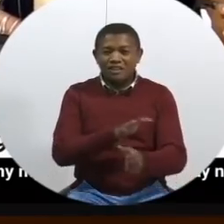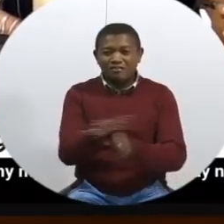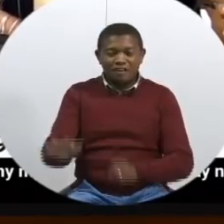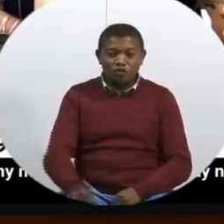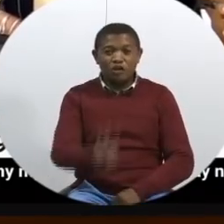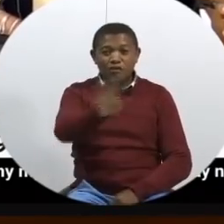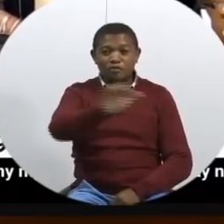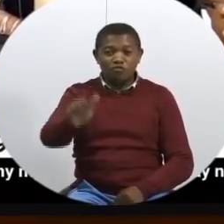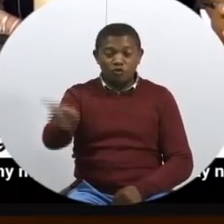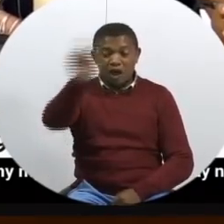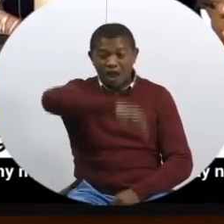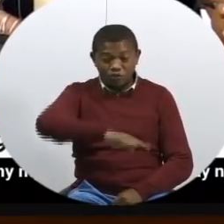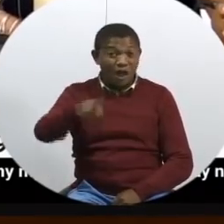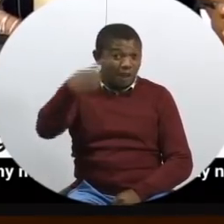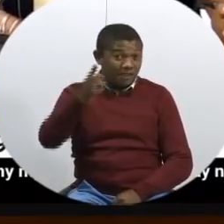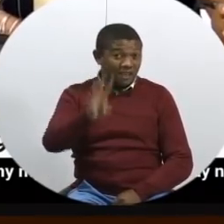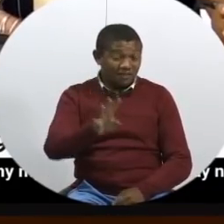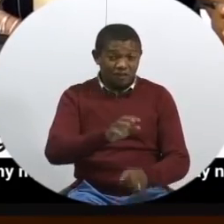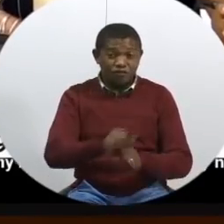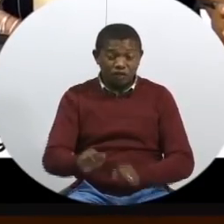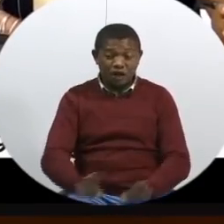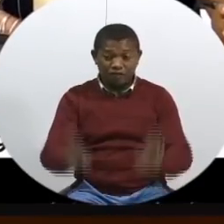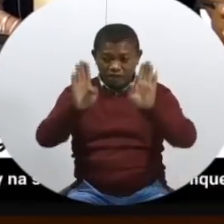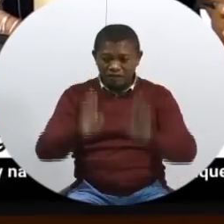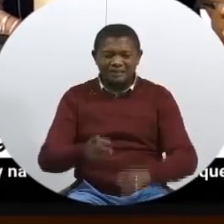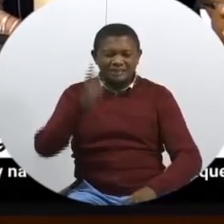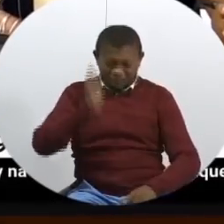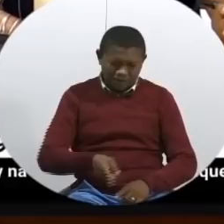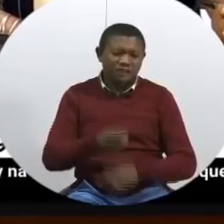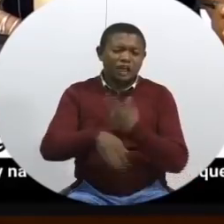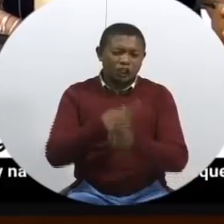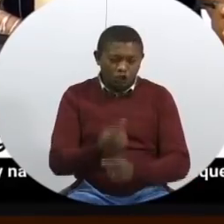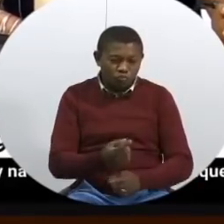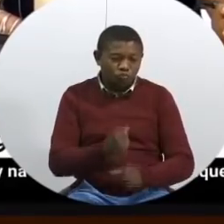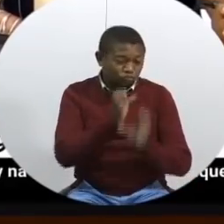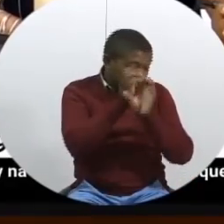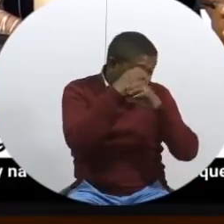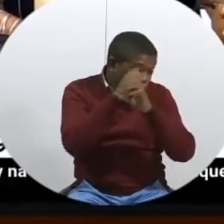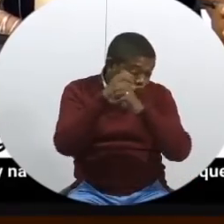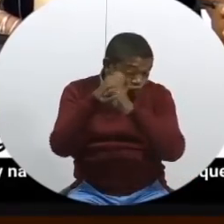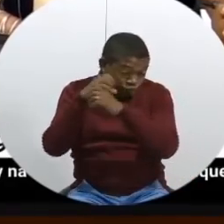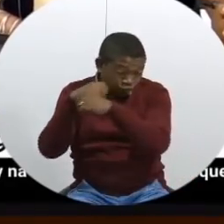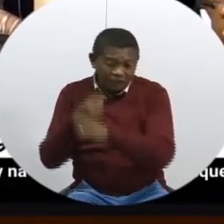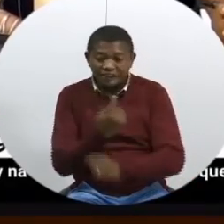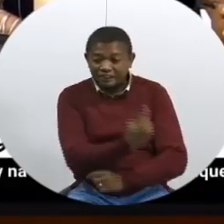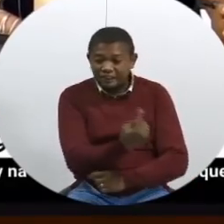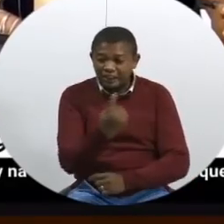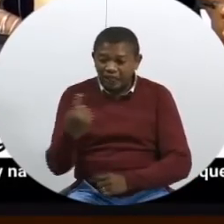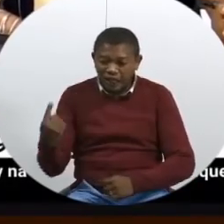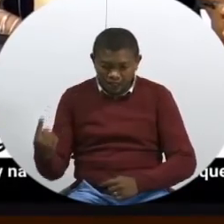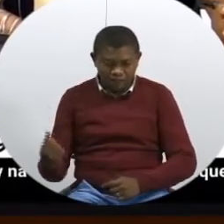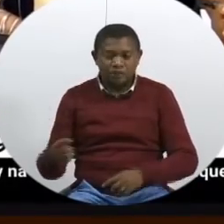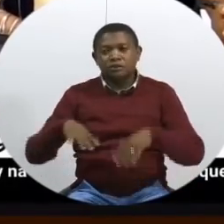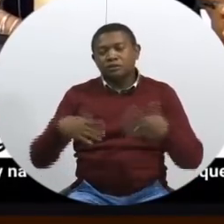ilay 4 andro dia atao fitiliana avy ny olona rehetrarehetra izay avy any ivelany. Eny na dia